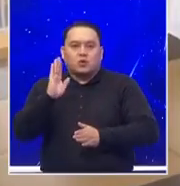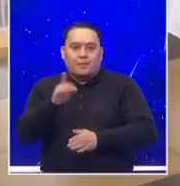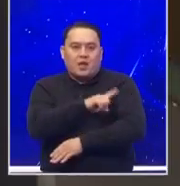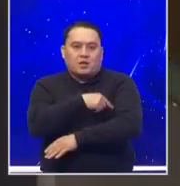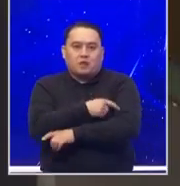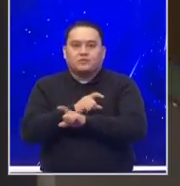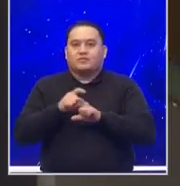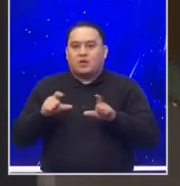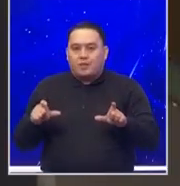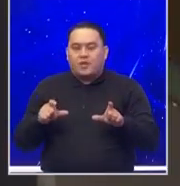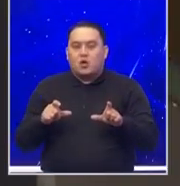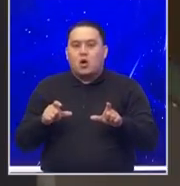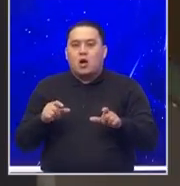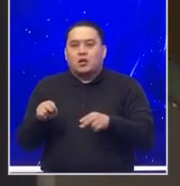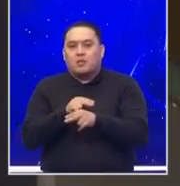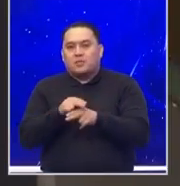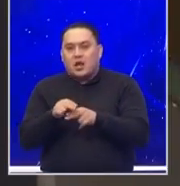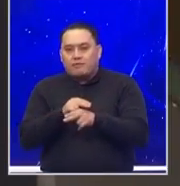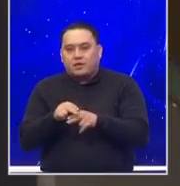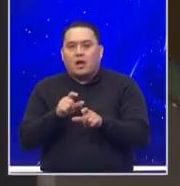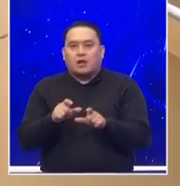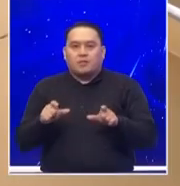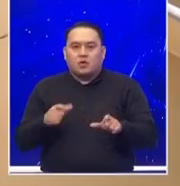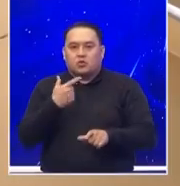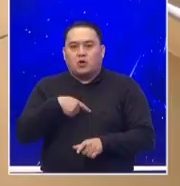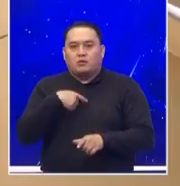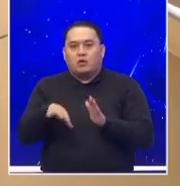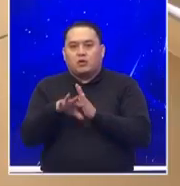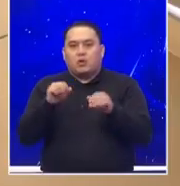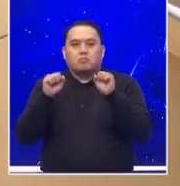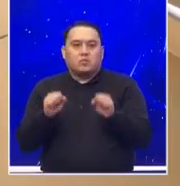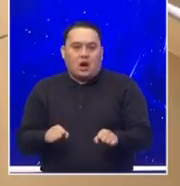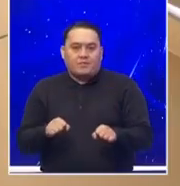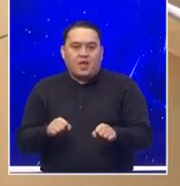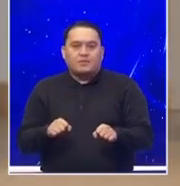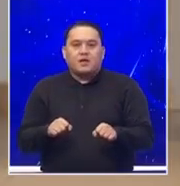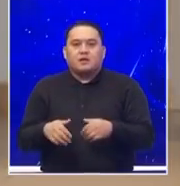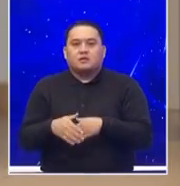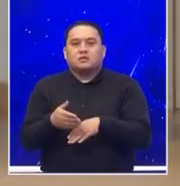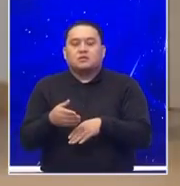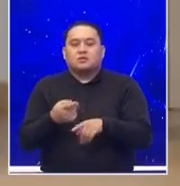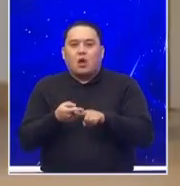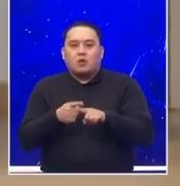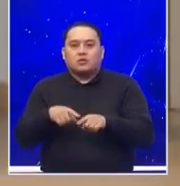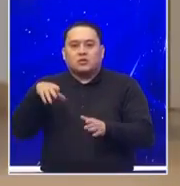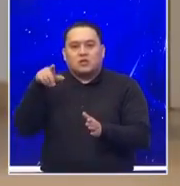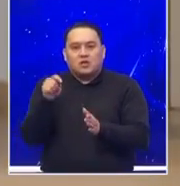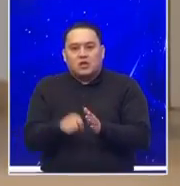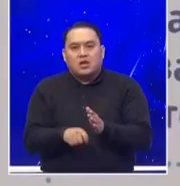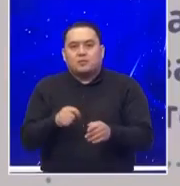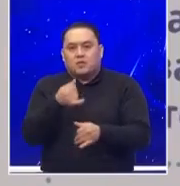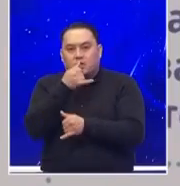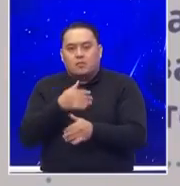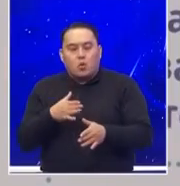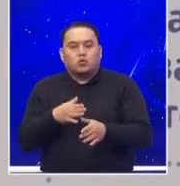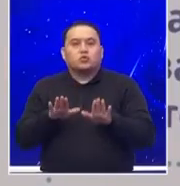денсаулық сақтау мекемесінде емделіп жатқандар ғана өз таңдауын жасауға құқылы. Сырттан ешкім келіп дауыс бере алмайды. Қазір